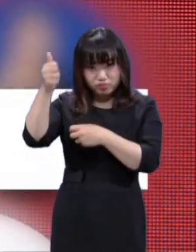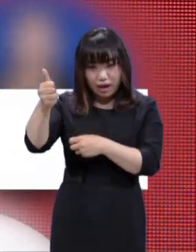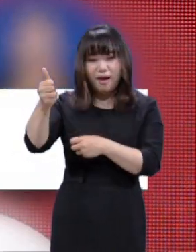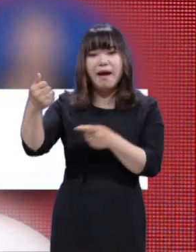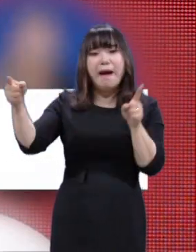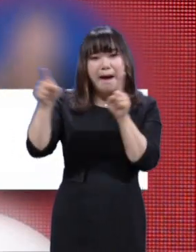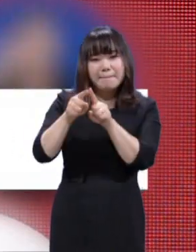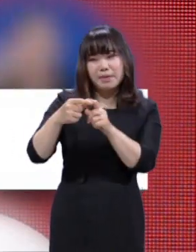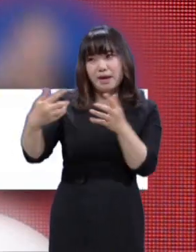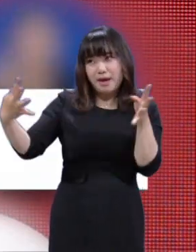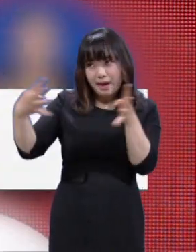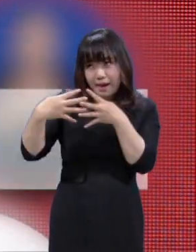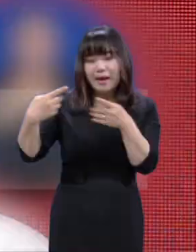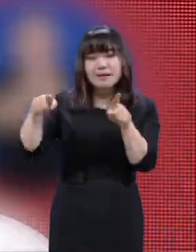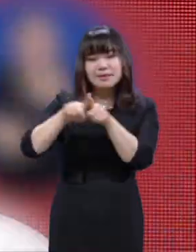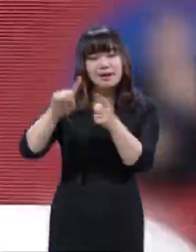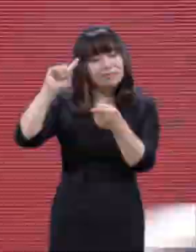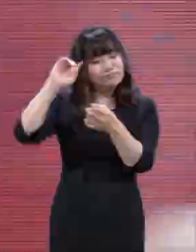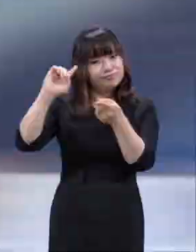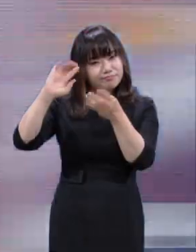협력을 이끌어낼 수가 있습니다.